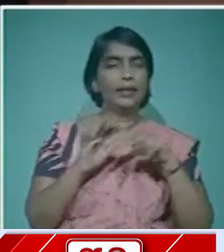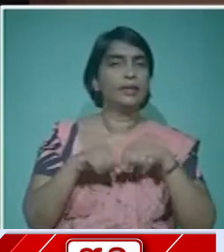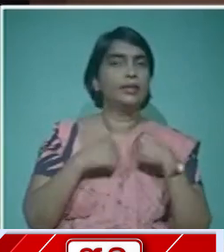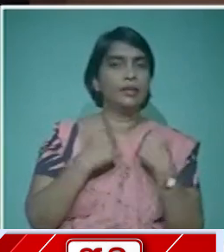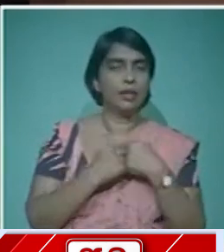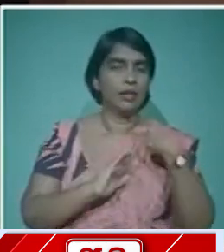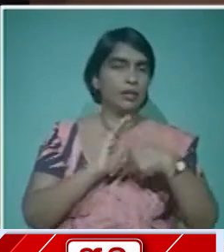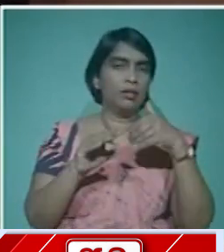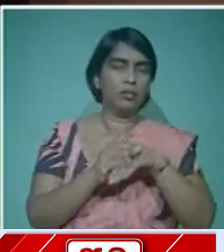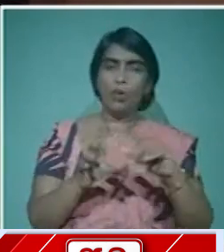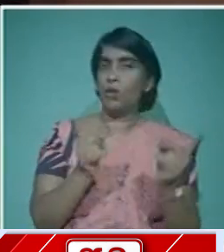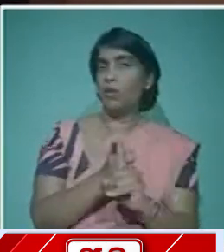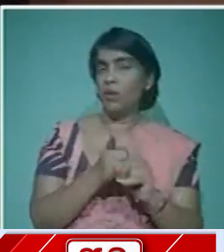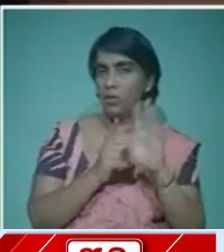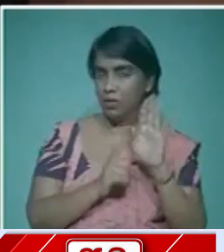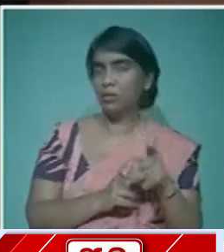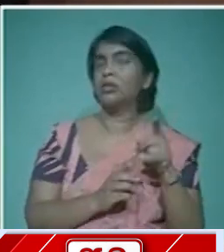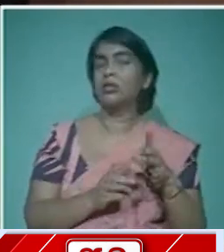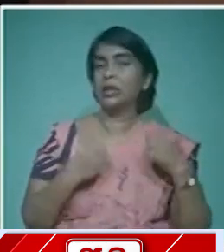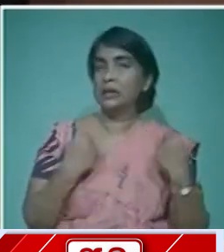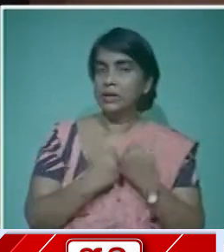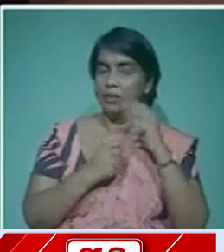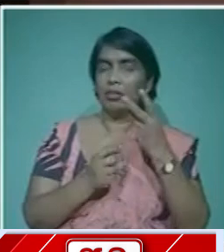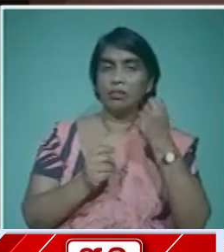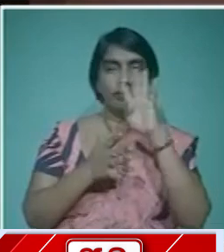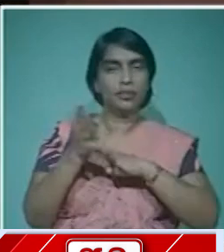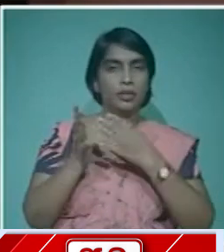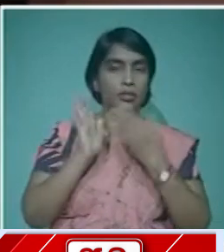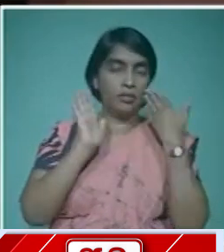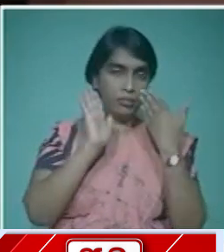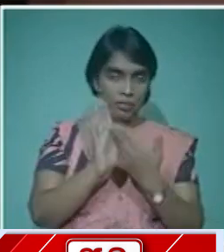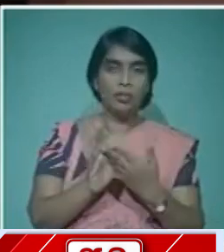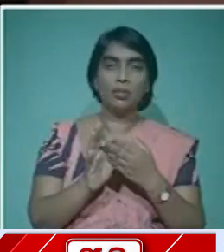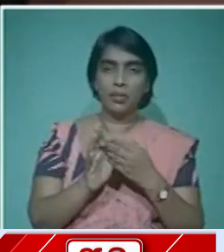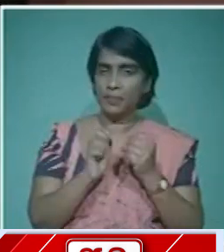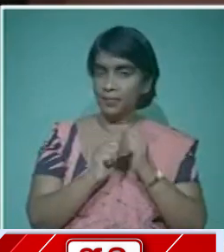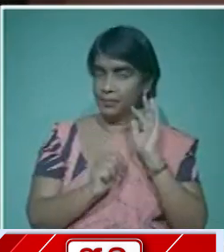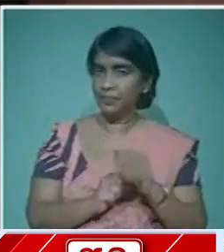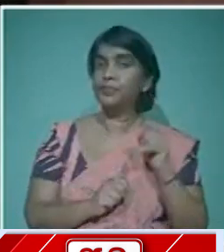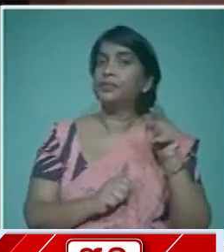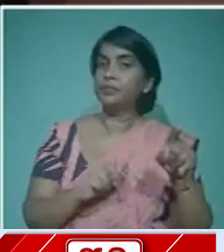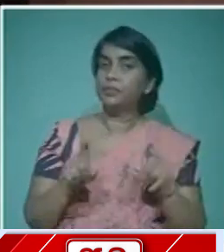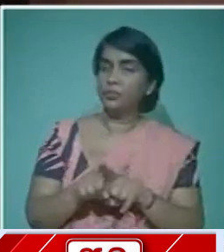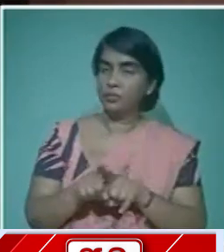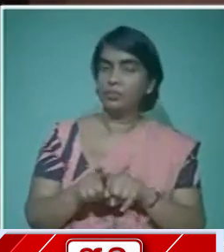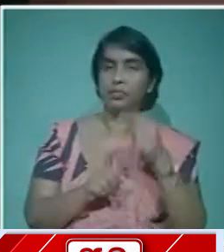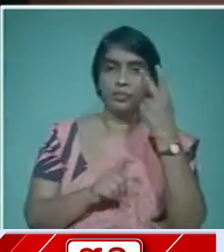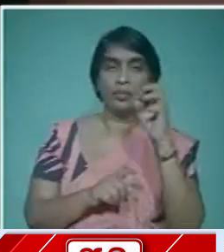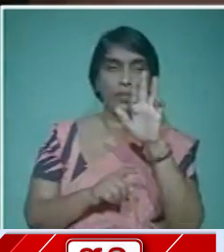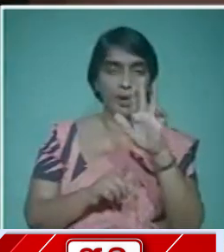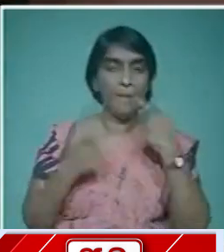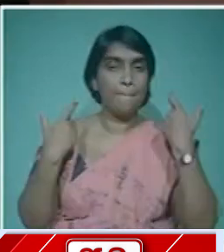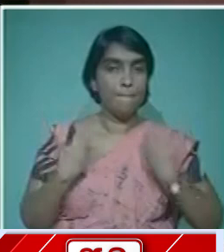රට අභ්‍යන්තරී උද්‍යයක් තියාගෙන අභියෝගාත්මක අයවැලේ කෙනෙක් ඉදිරිපත් කරන්න එතුමාට සිද්ධ වෙනවා. ඒ වගේම 2009